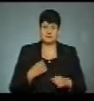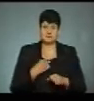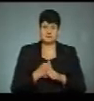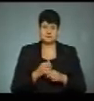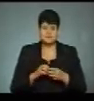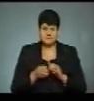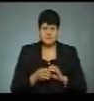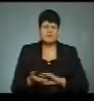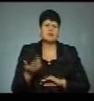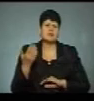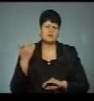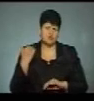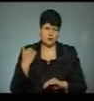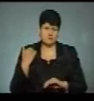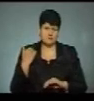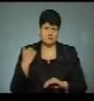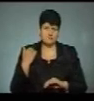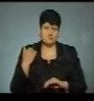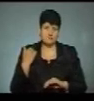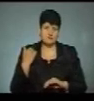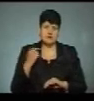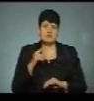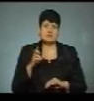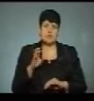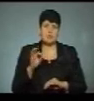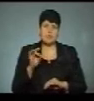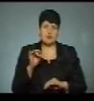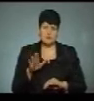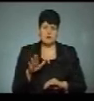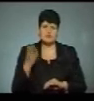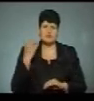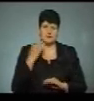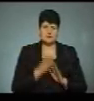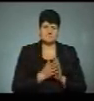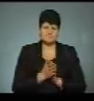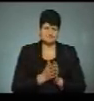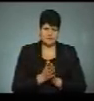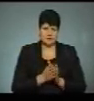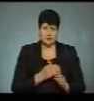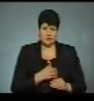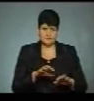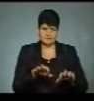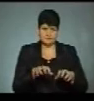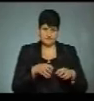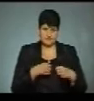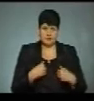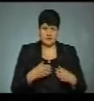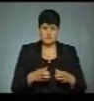колеса вже давно, і Зборів давно руки потирає на наші гроші, бо тому що в нас